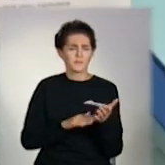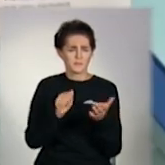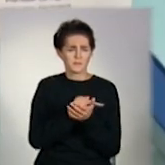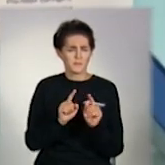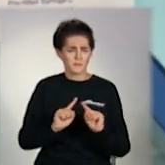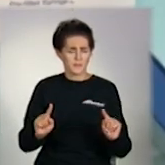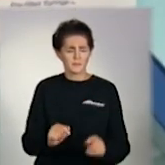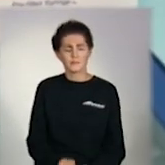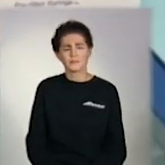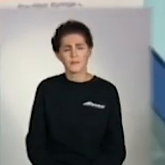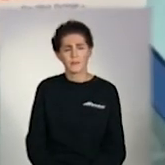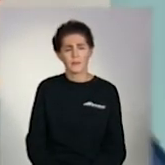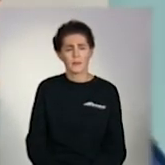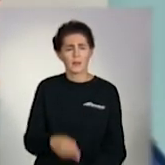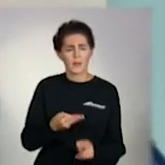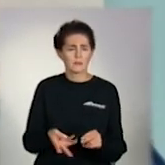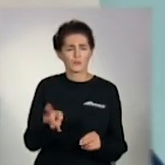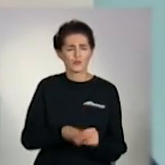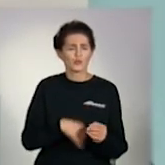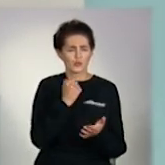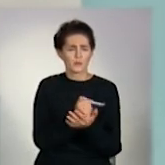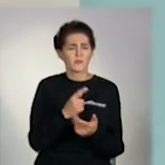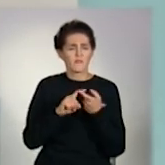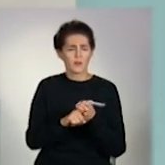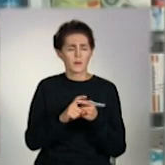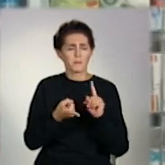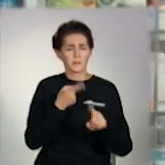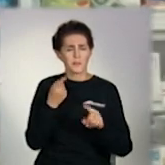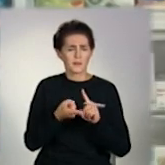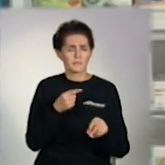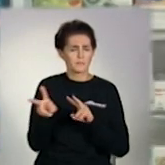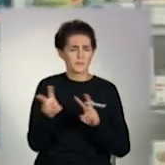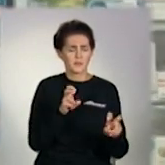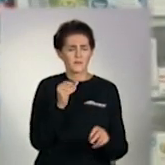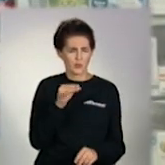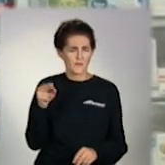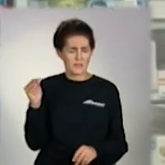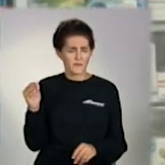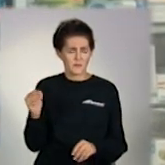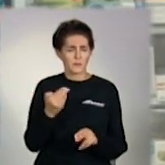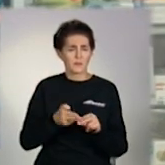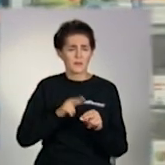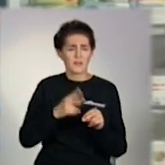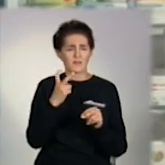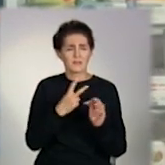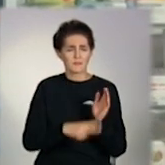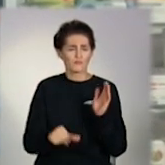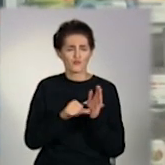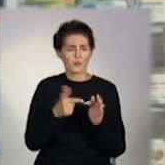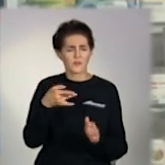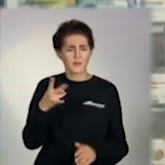квадрекс. На 4 штамма вируса она рассчитана. Первая GC-Flu Корея, который производитель, 276 гривен.